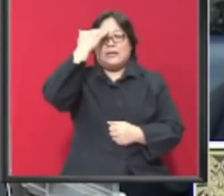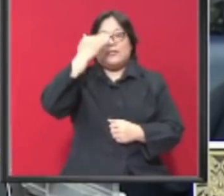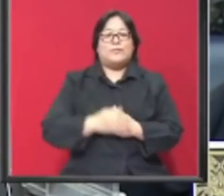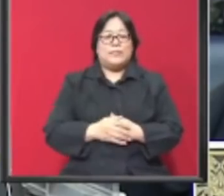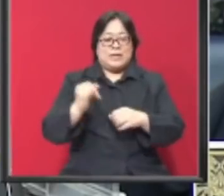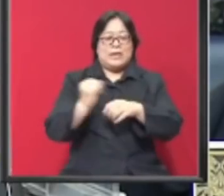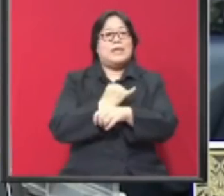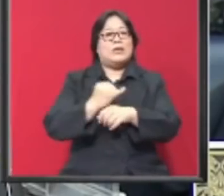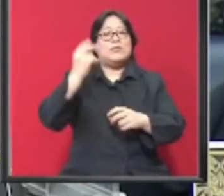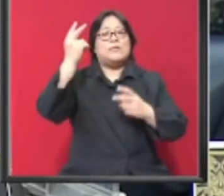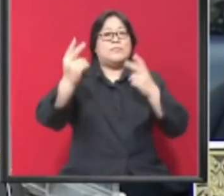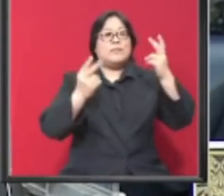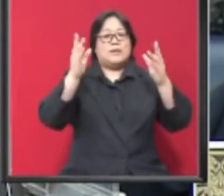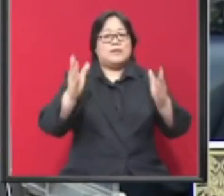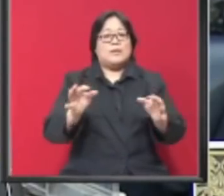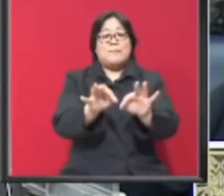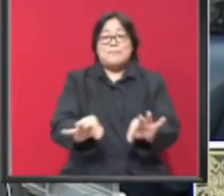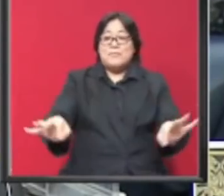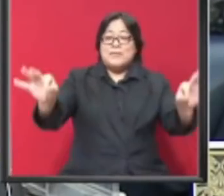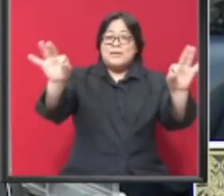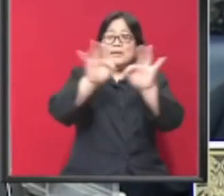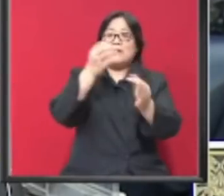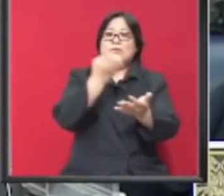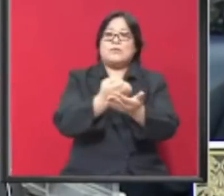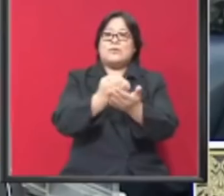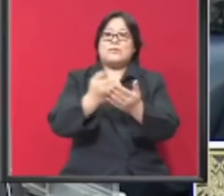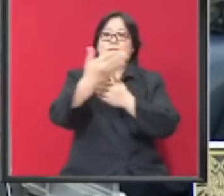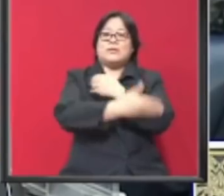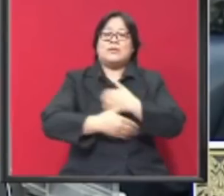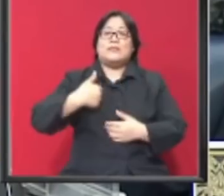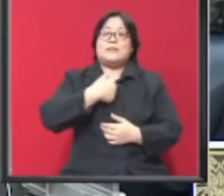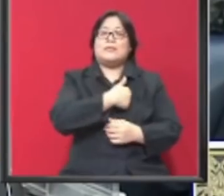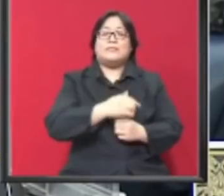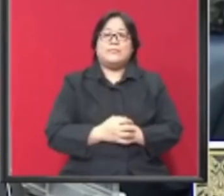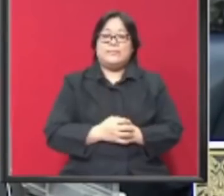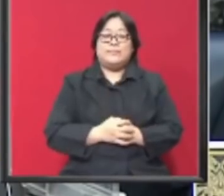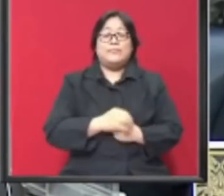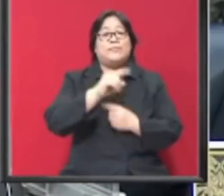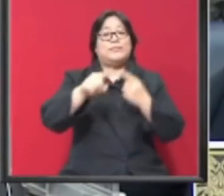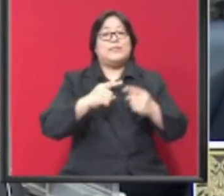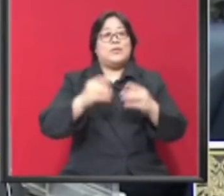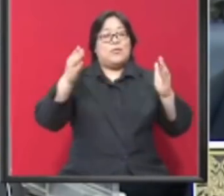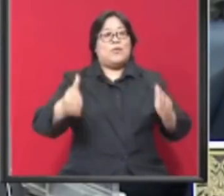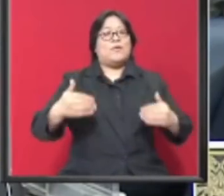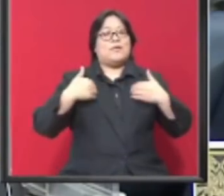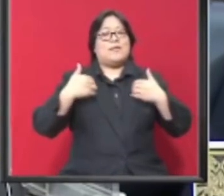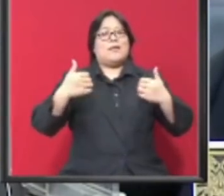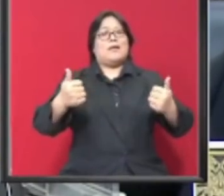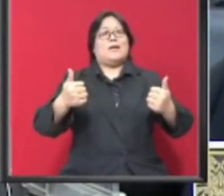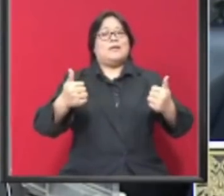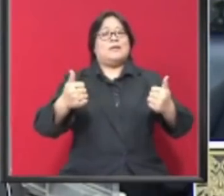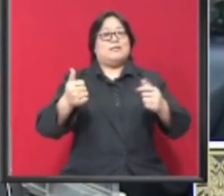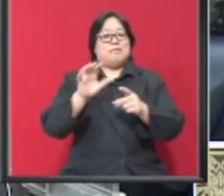industri pelancongan penting dalam ekonomi negara kita apabila orang yang sehat